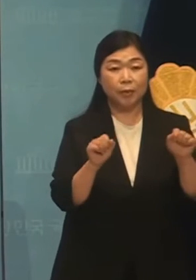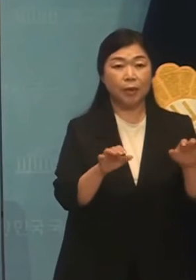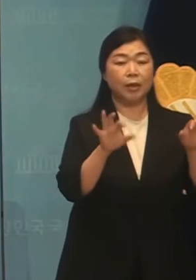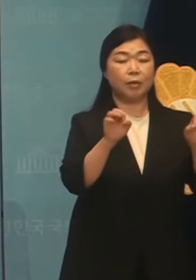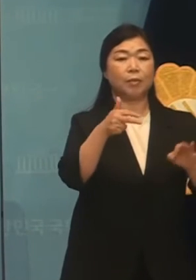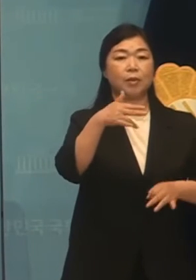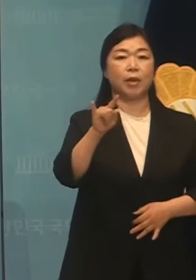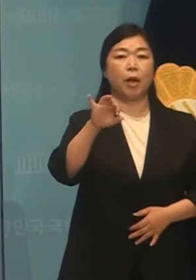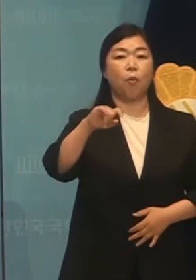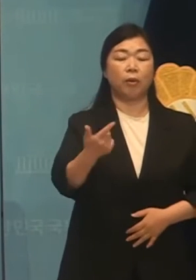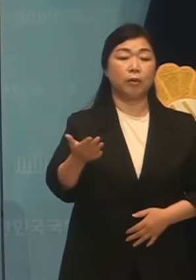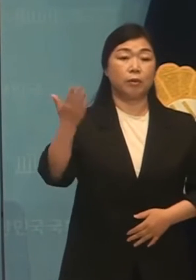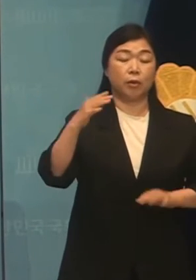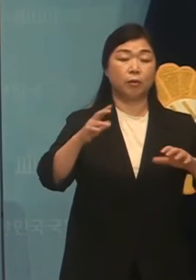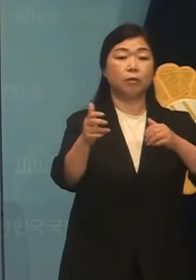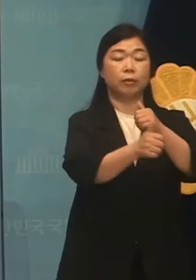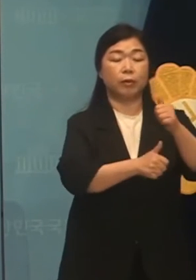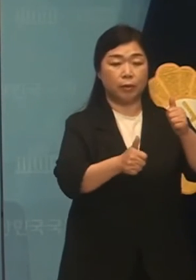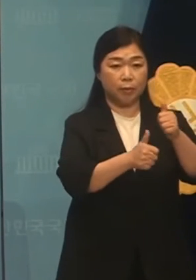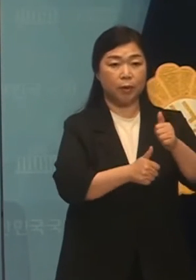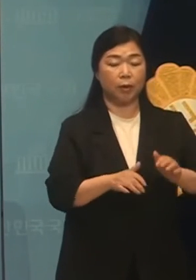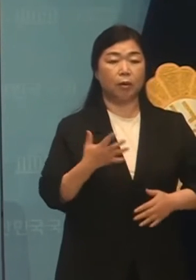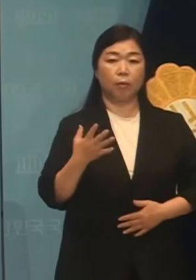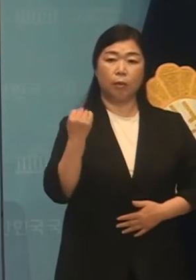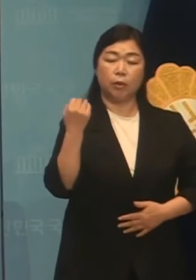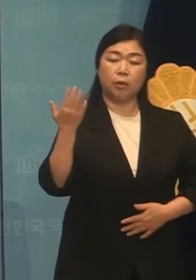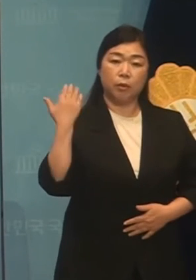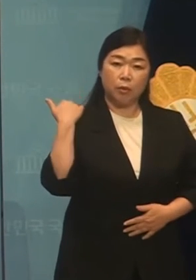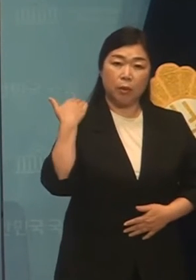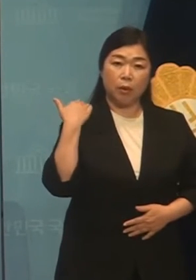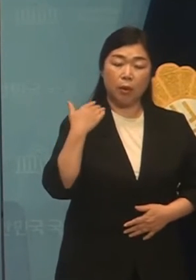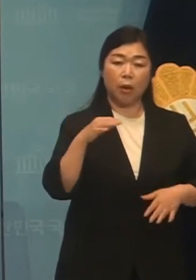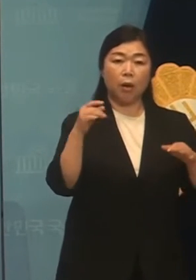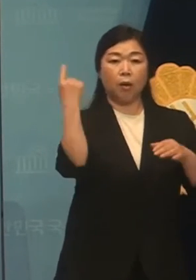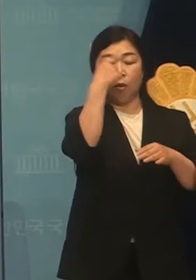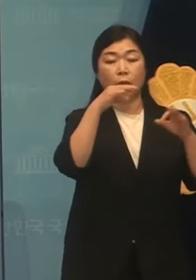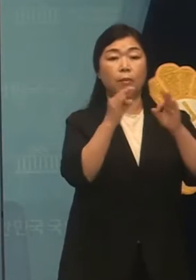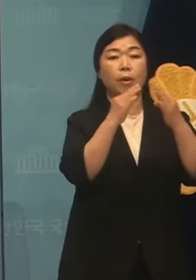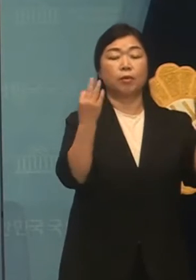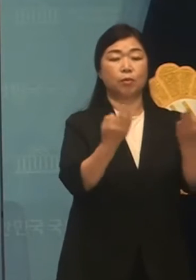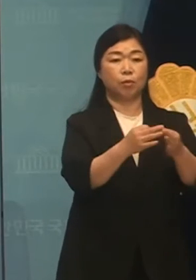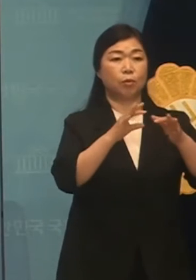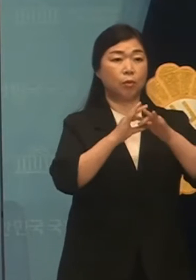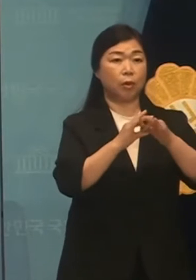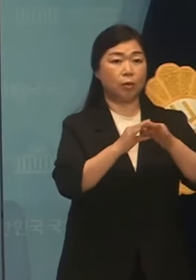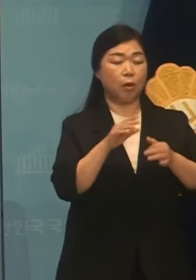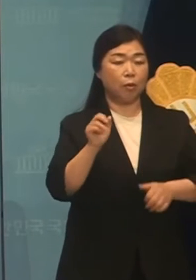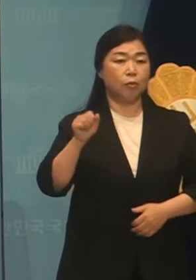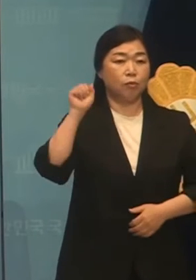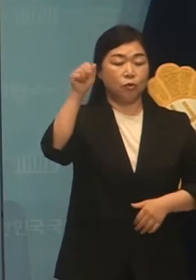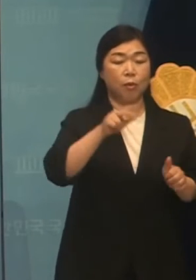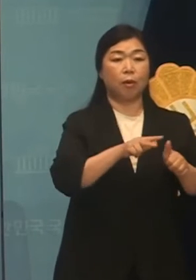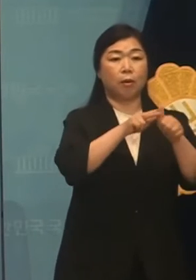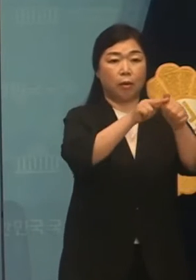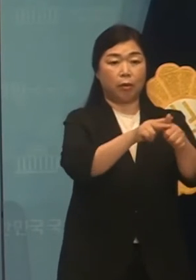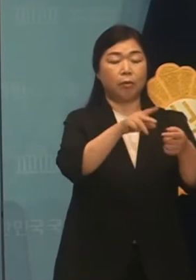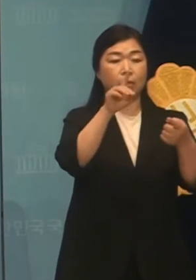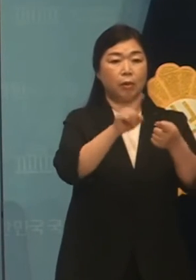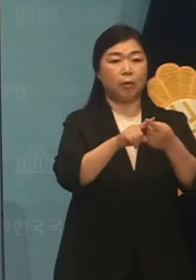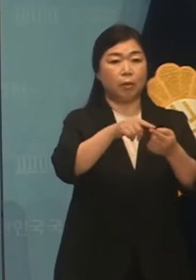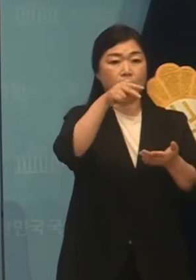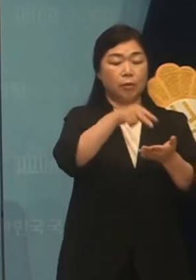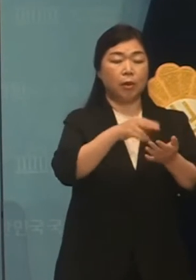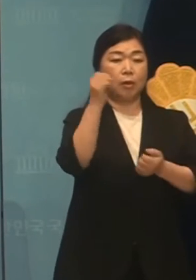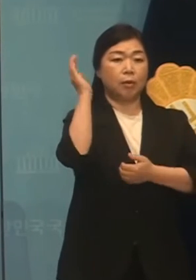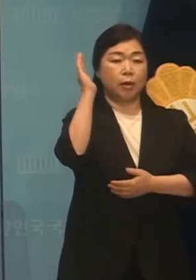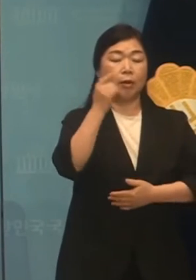김재원 전 의원입니다. 제가 며칠 전에 페이스북을 통해서 출마에 대한 입장을 밝힌